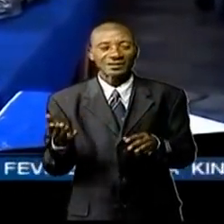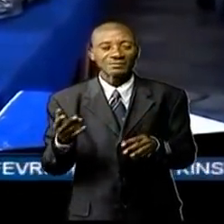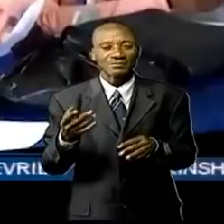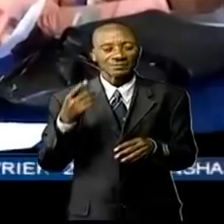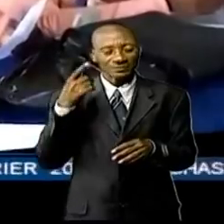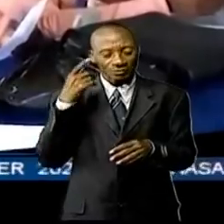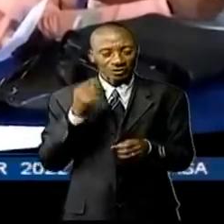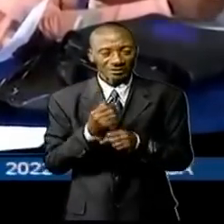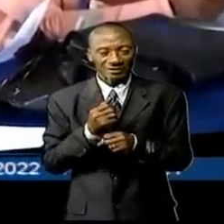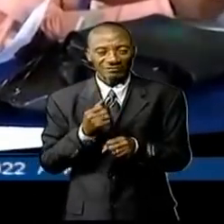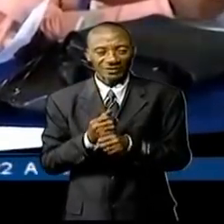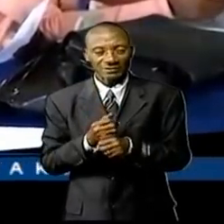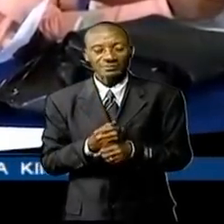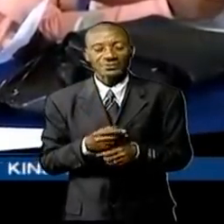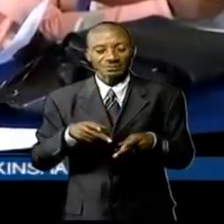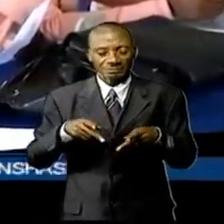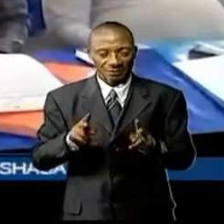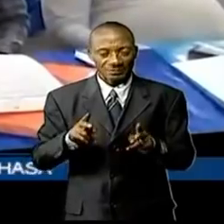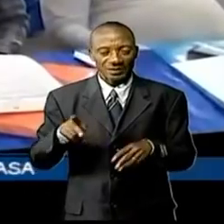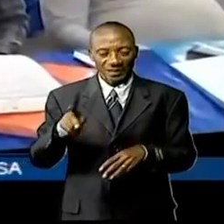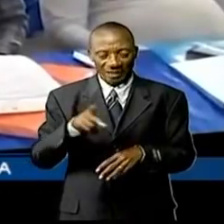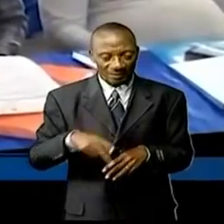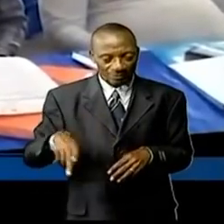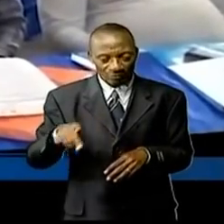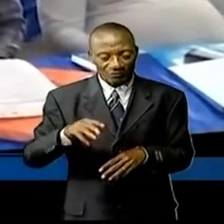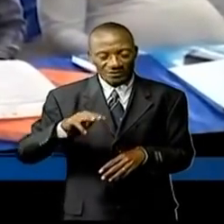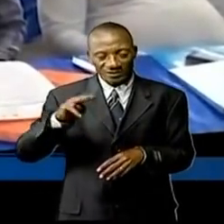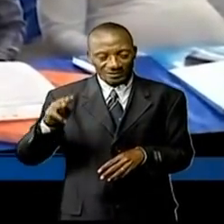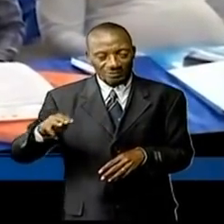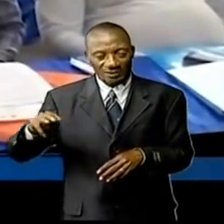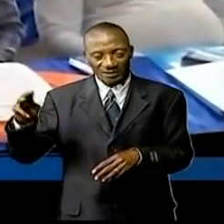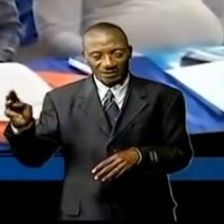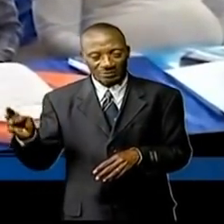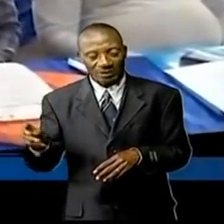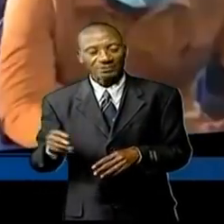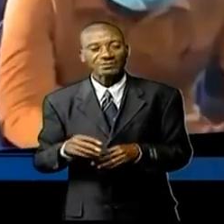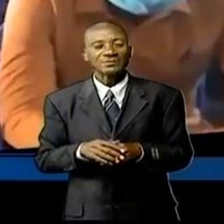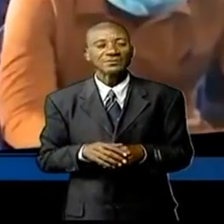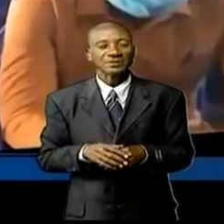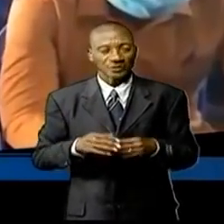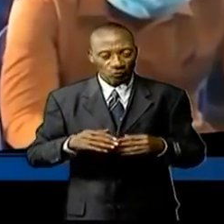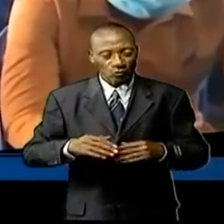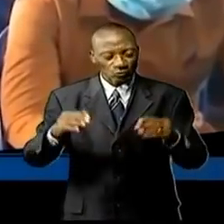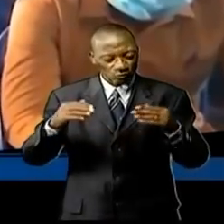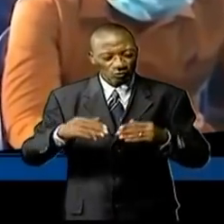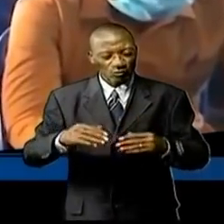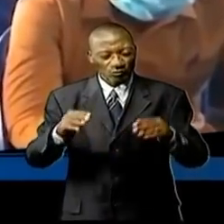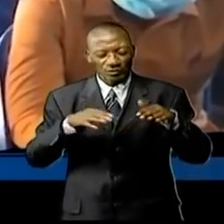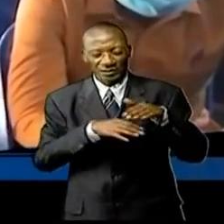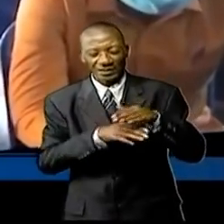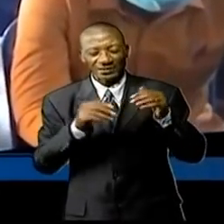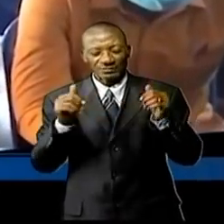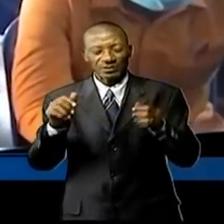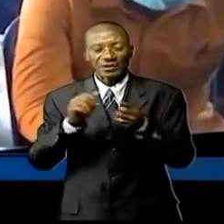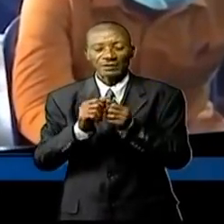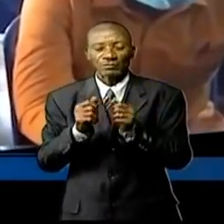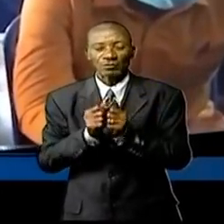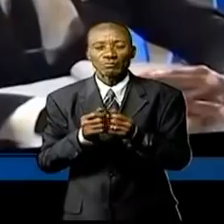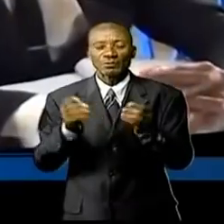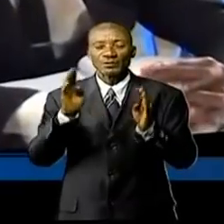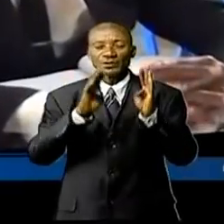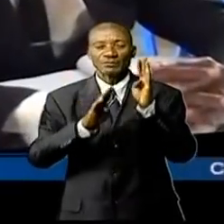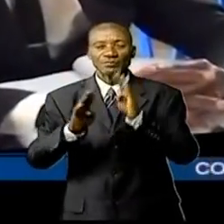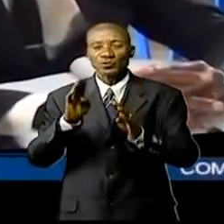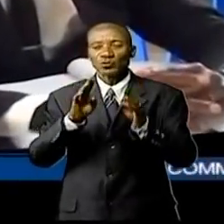permettra à la province du Maniema de revêtir sa robe d'oasis de promotion de la biodiversité qui fait d'elle l'espoir écologique de la